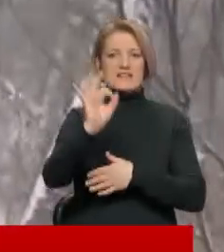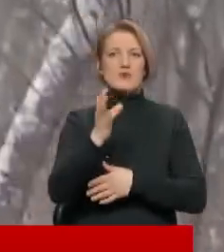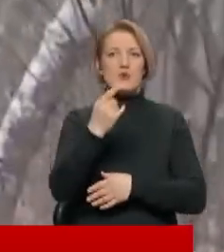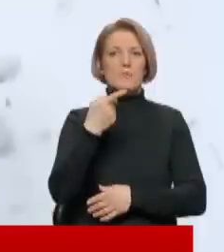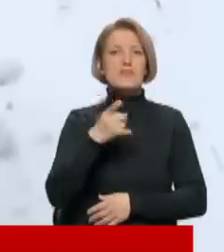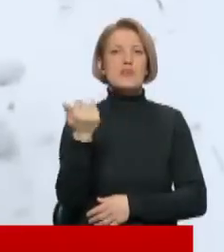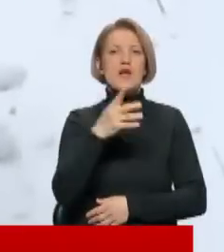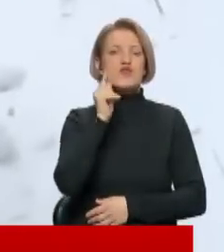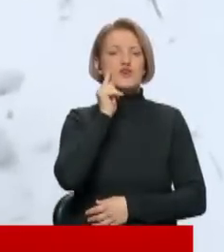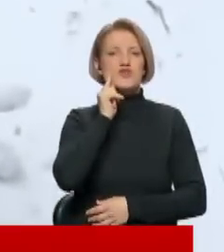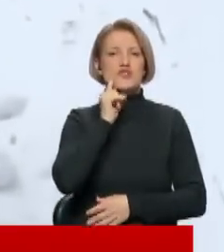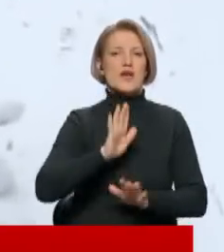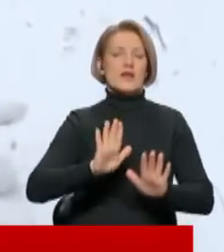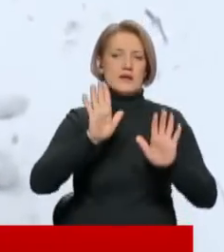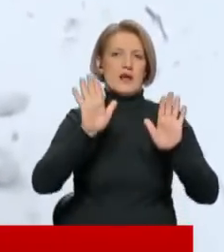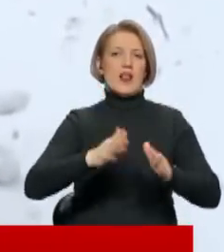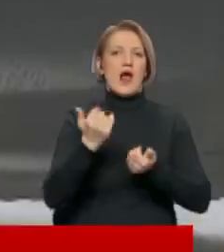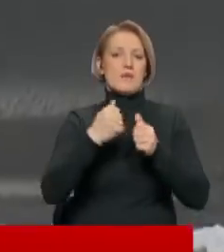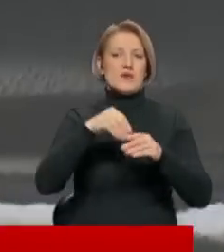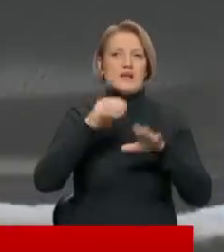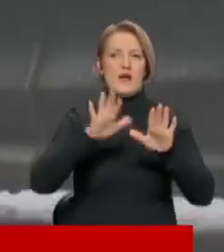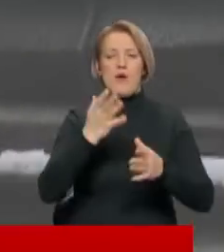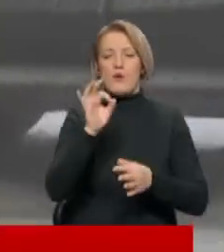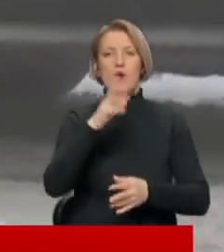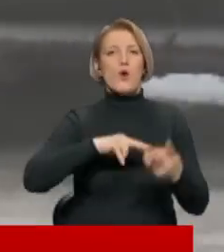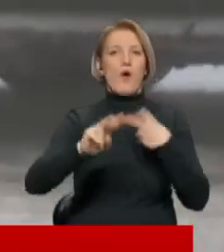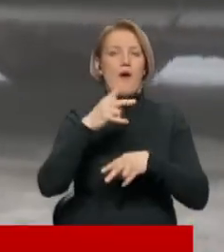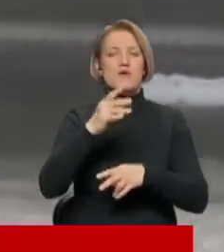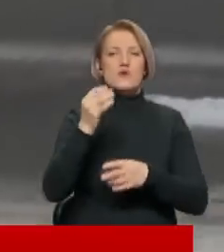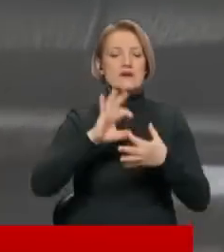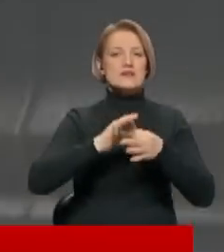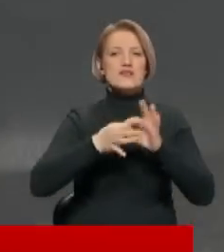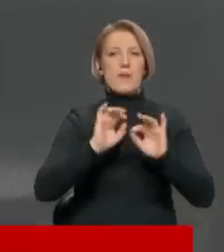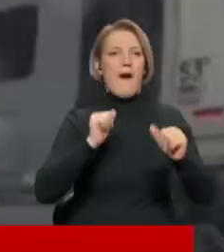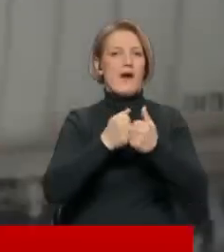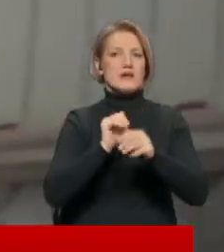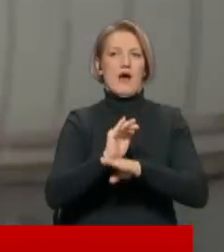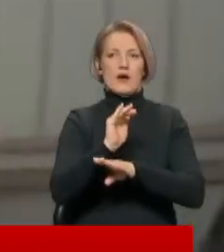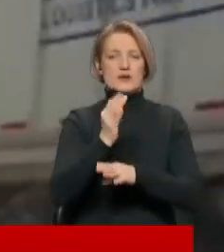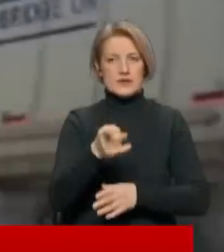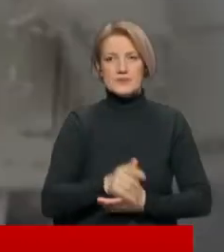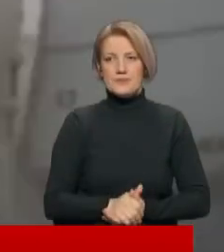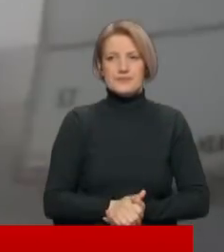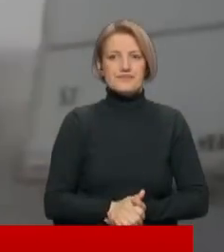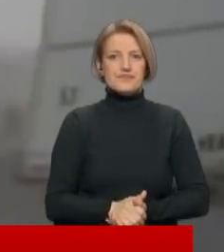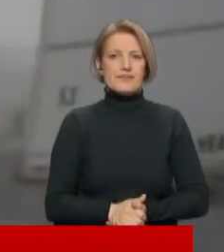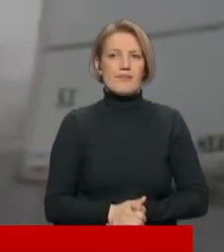araçlarında mahsur kaldı buzlanma nedeniyle otoyollarda çok sayıda zincirleme kaza yaşandı